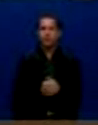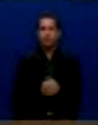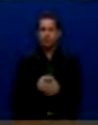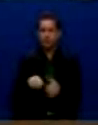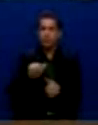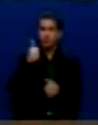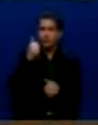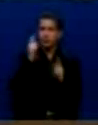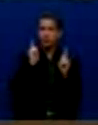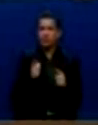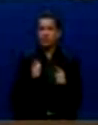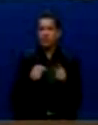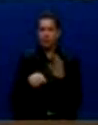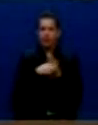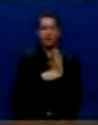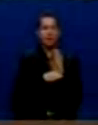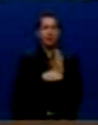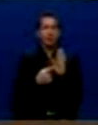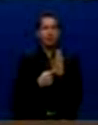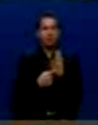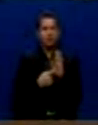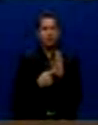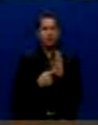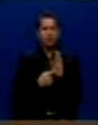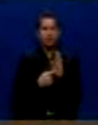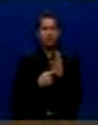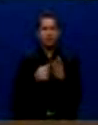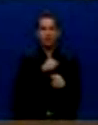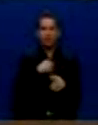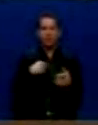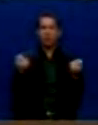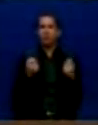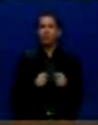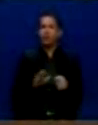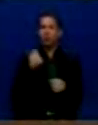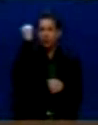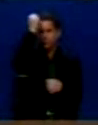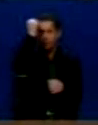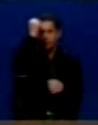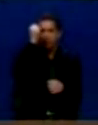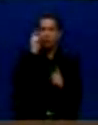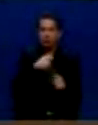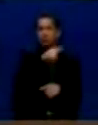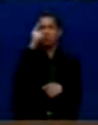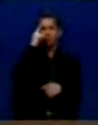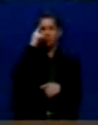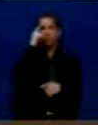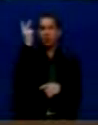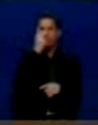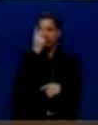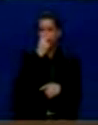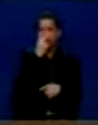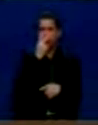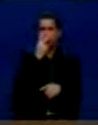duhet ta përmend që ky ligj është një lloj vetizolimi i Kosovës. Pra ne jemi gjithë vetëdijshëm, edhe diskutuam edhe dje,